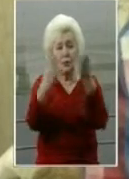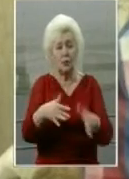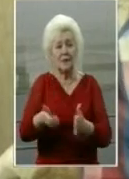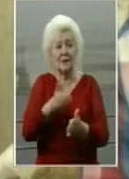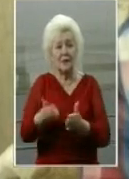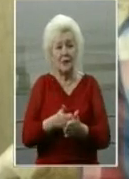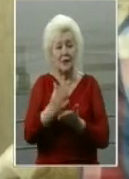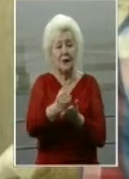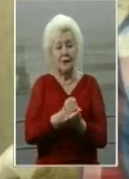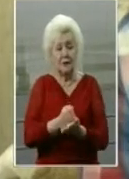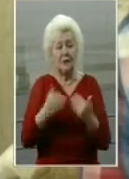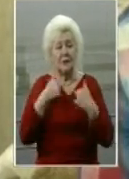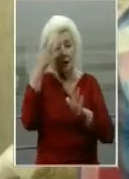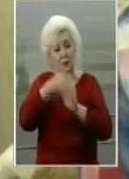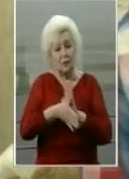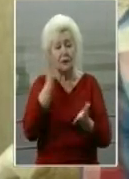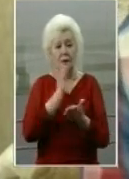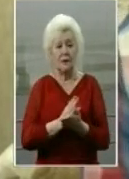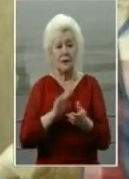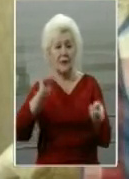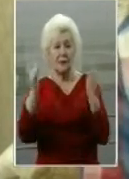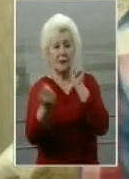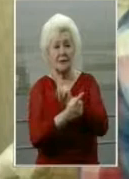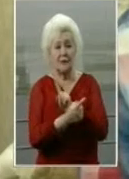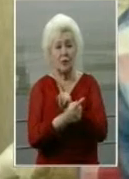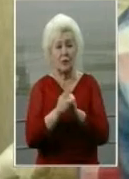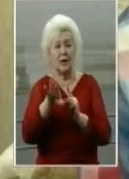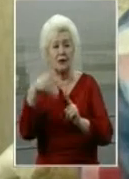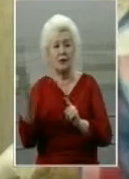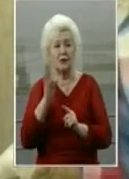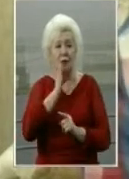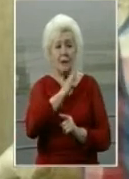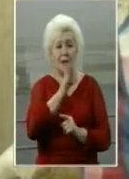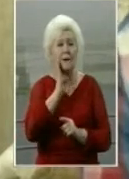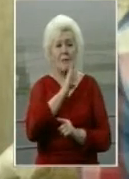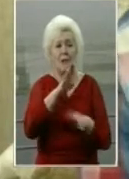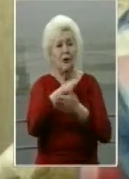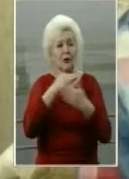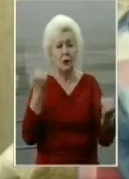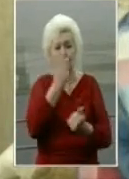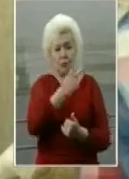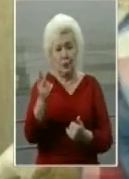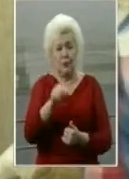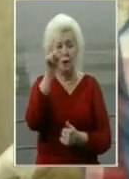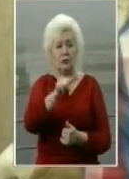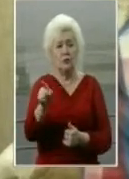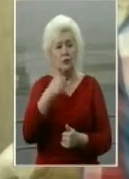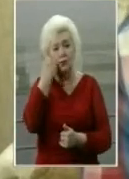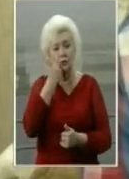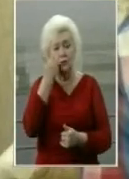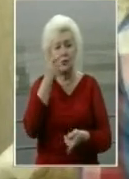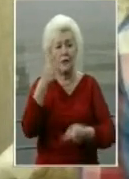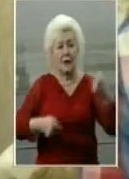не вистачає ресурсів, і я зрозуміла, що є і зворотна сторона материнства, яку мами не хочуть показувати, тому що соромляться